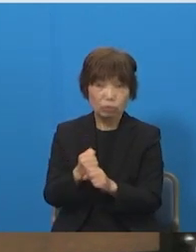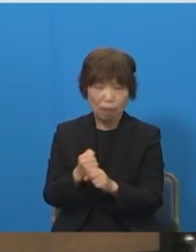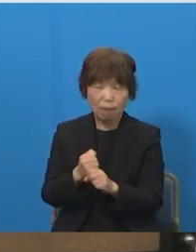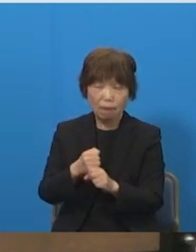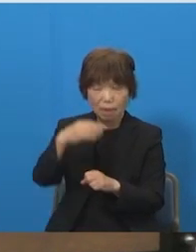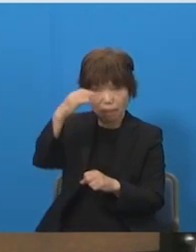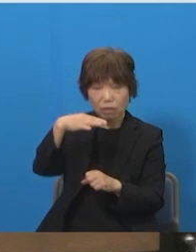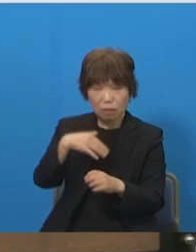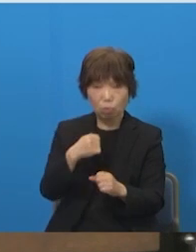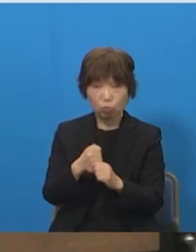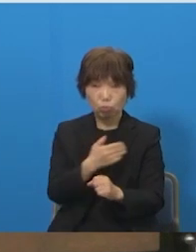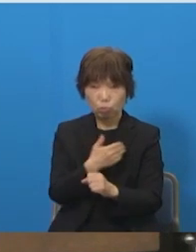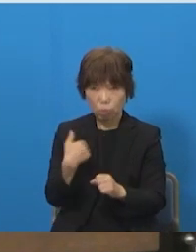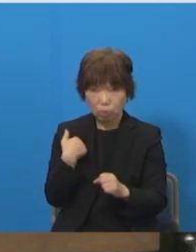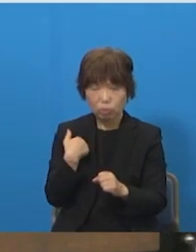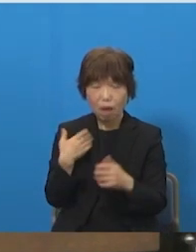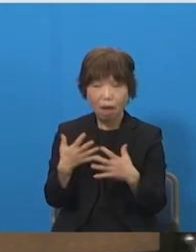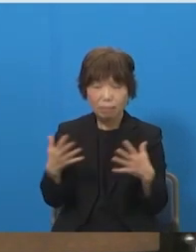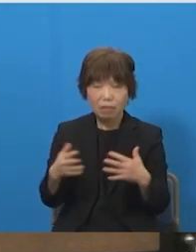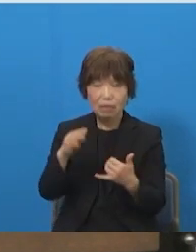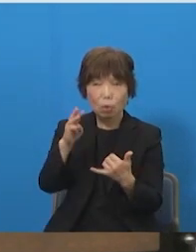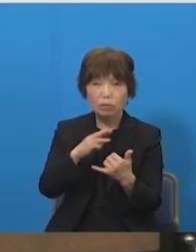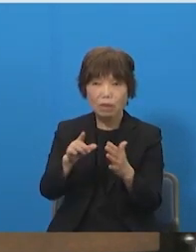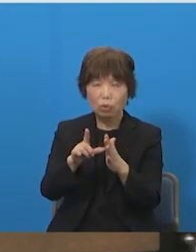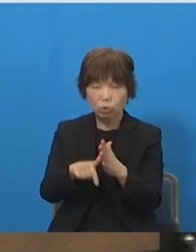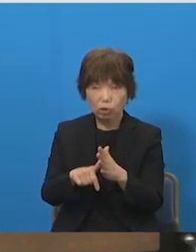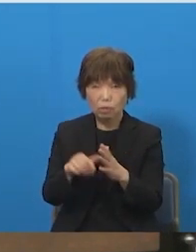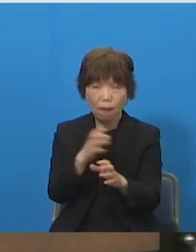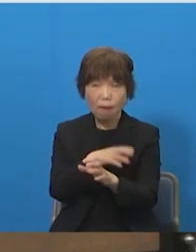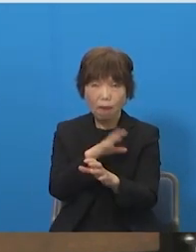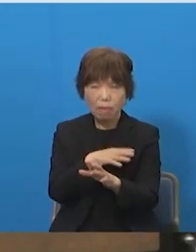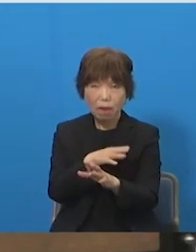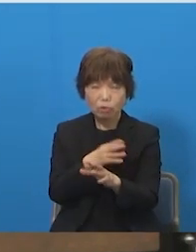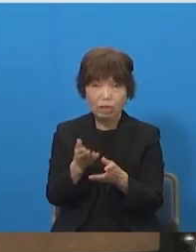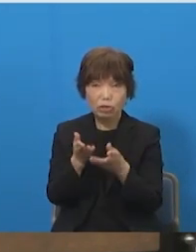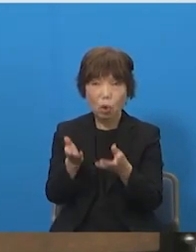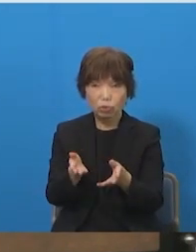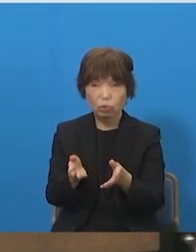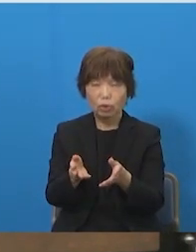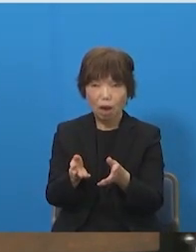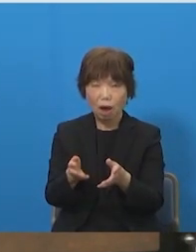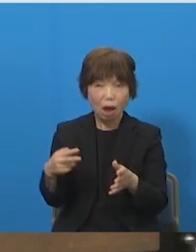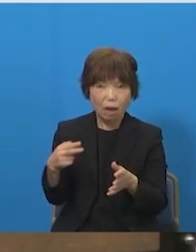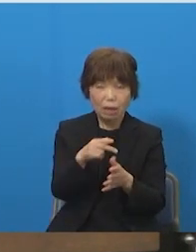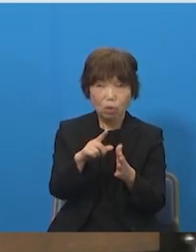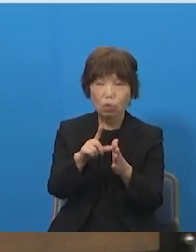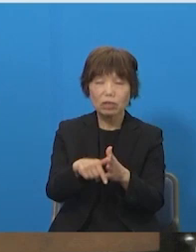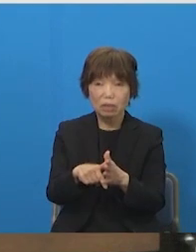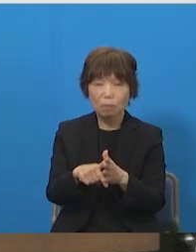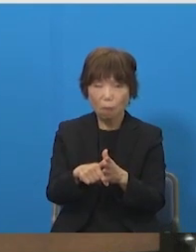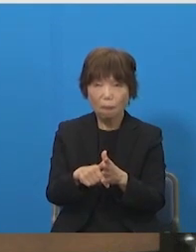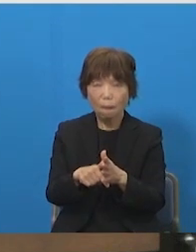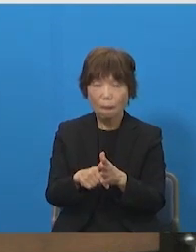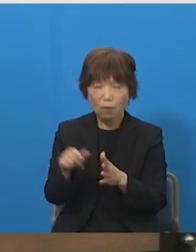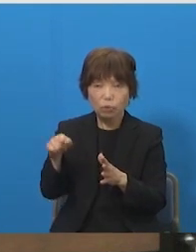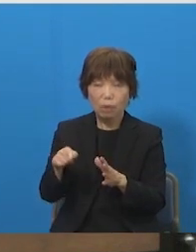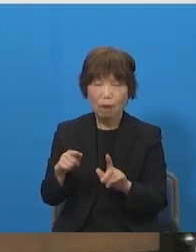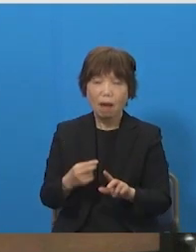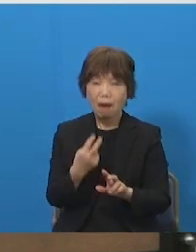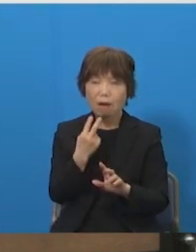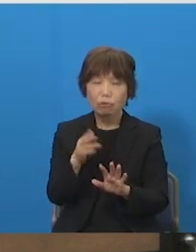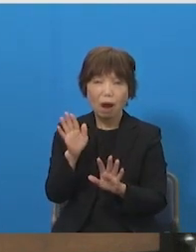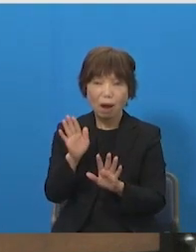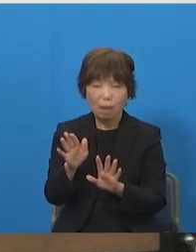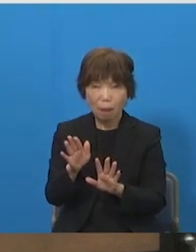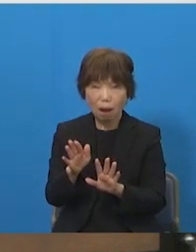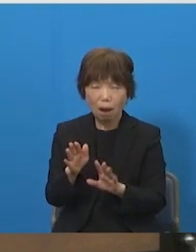となります。つまり、大規模災害によるエネルギー供給が途絶えるようなことが起きても、LP ガス災害バルクと周辺設